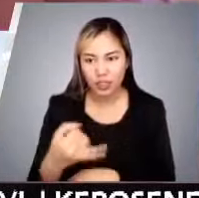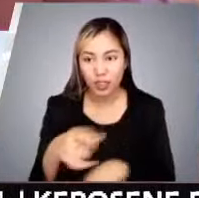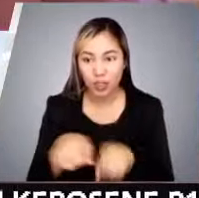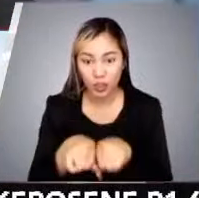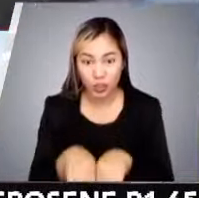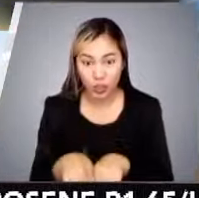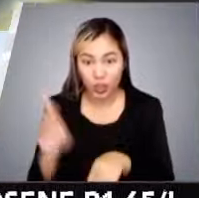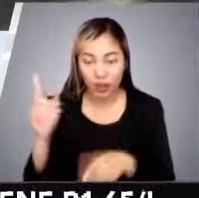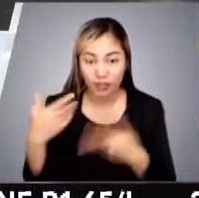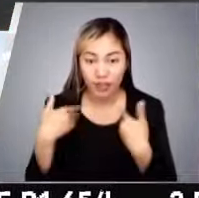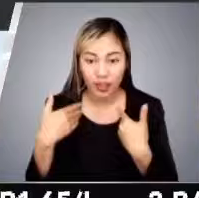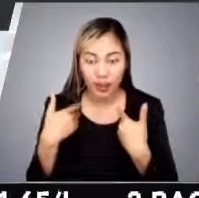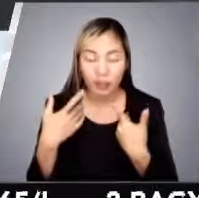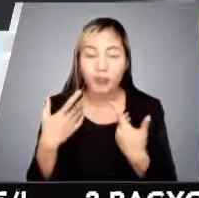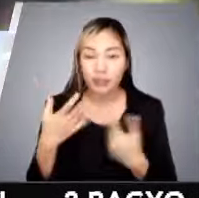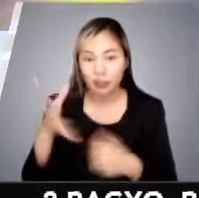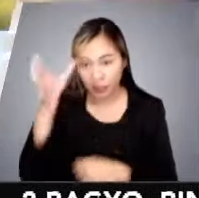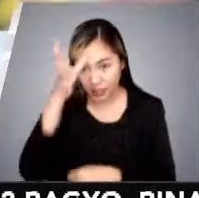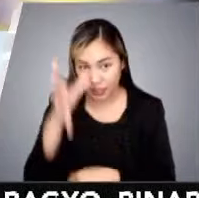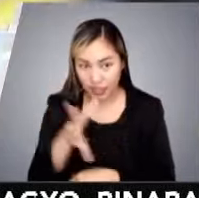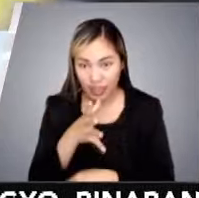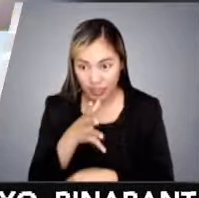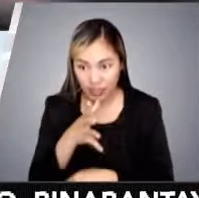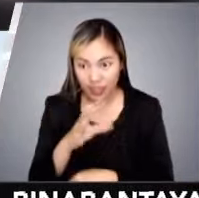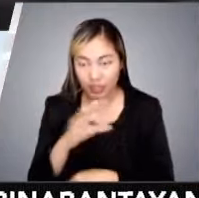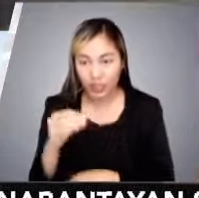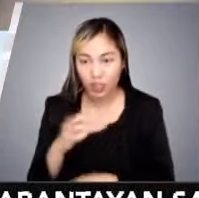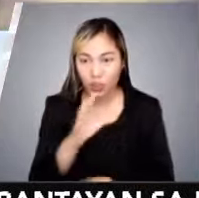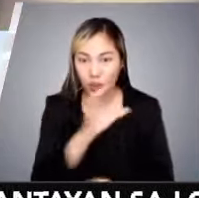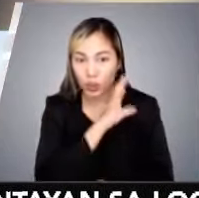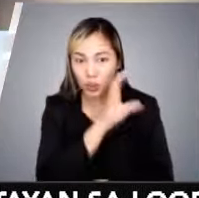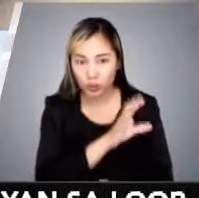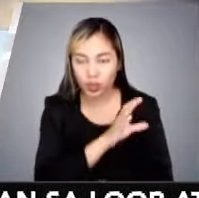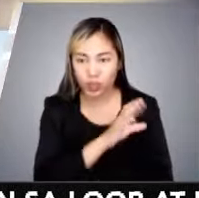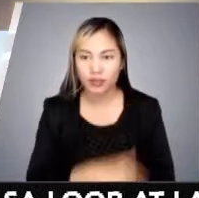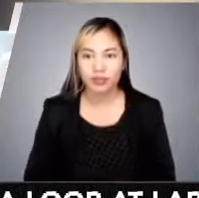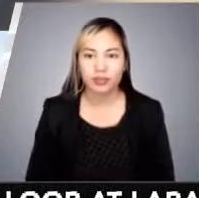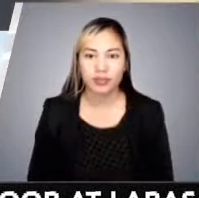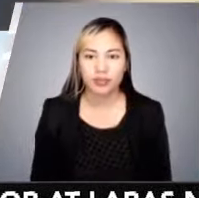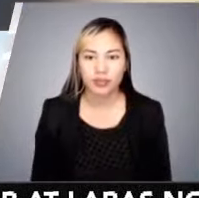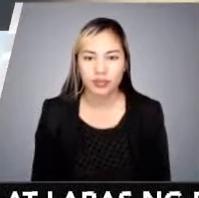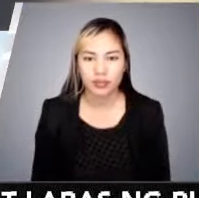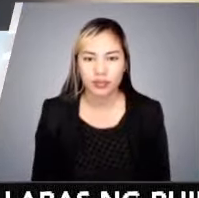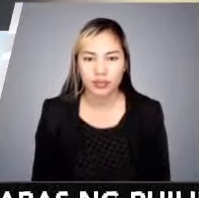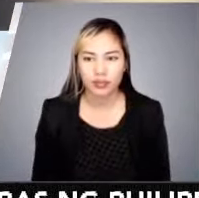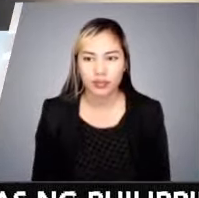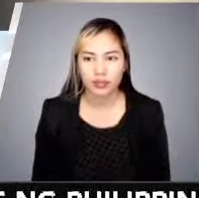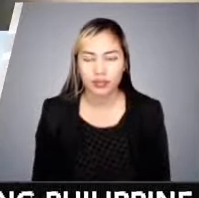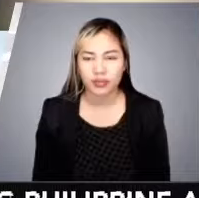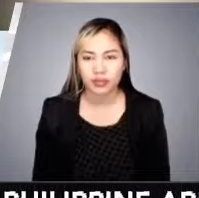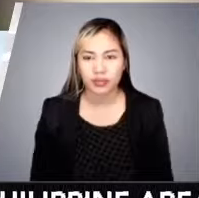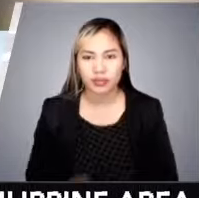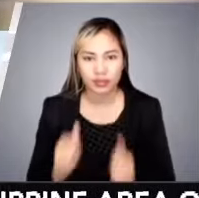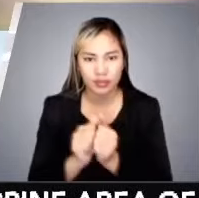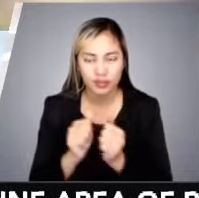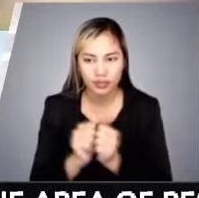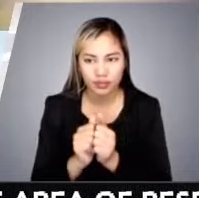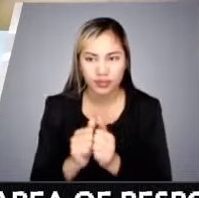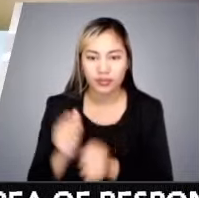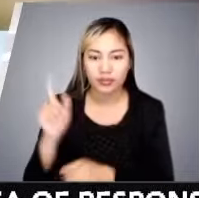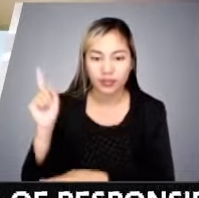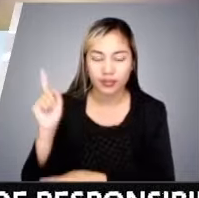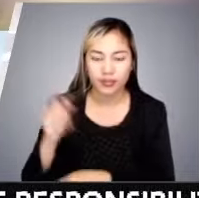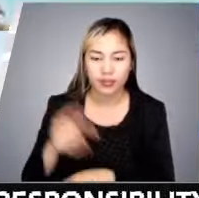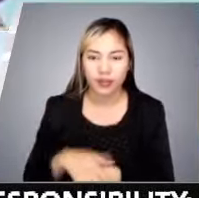kanyang mga magulang, pati ang kanyang coach na si Vitaly Petrov, kasama ang legendary pole vaulter mula Ukraine na